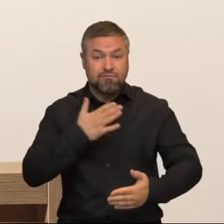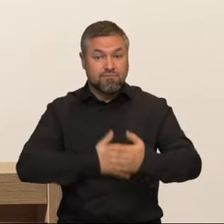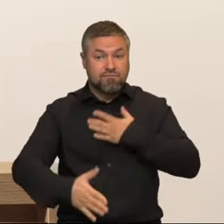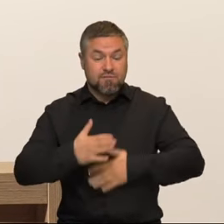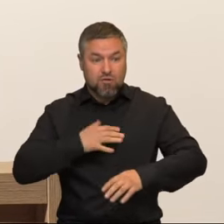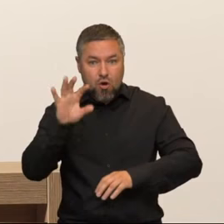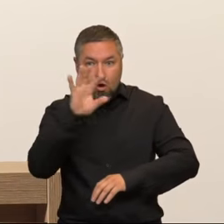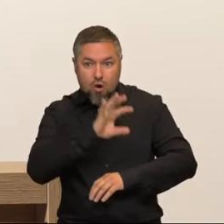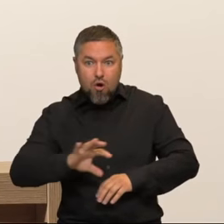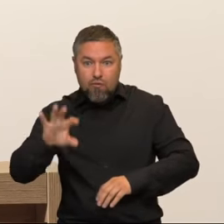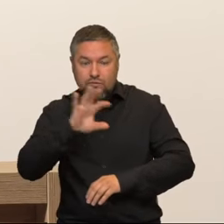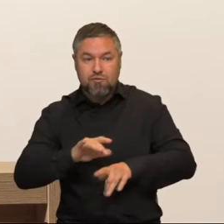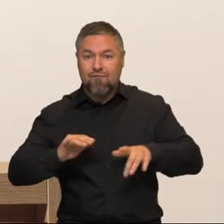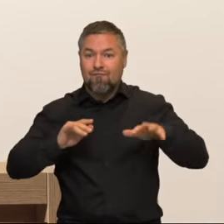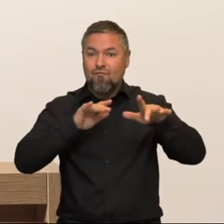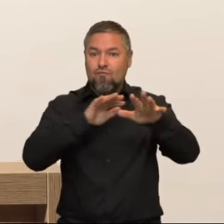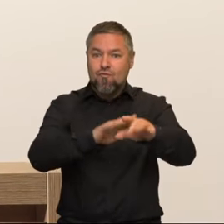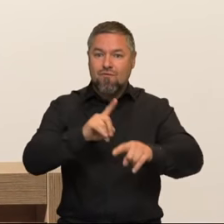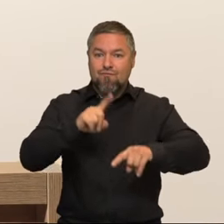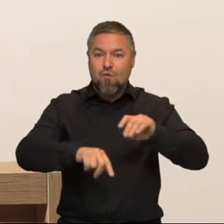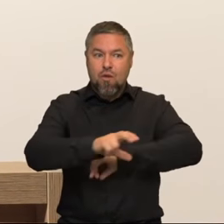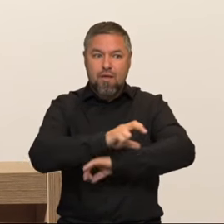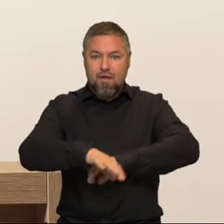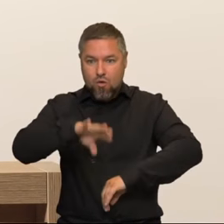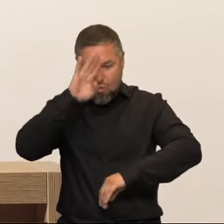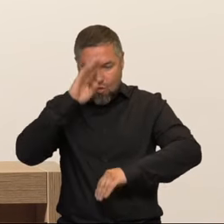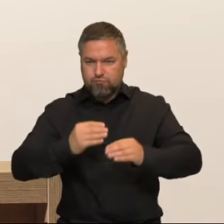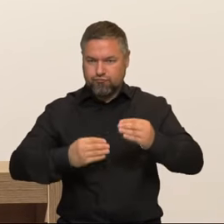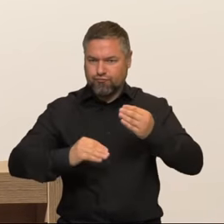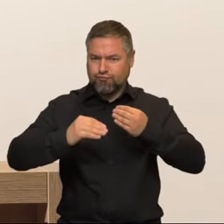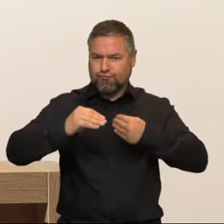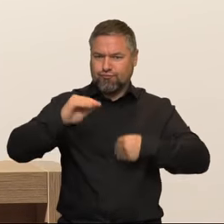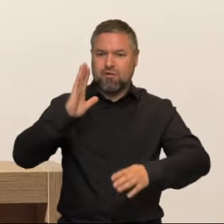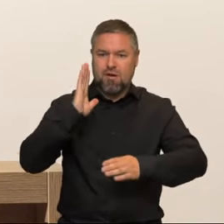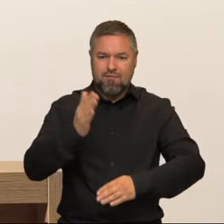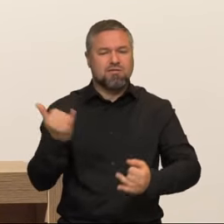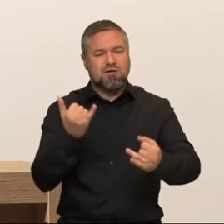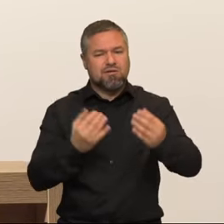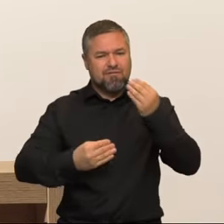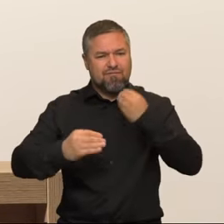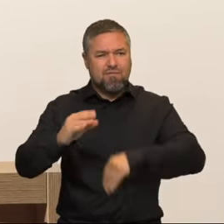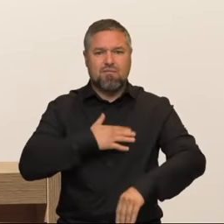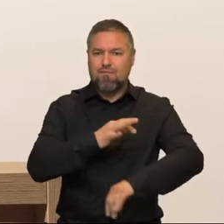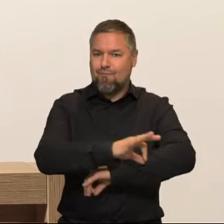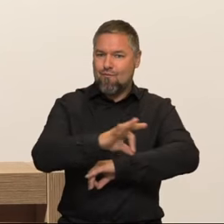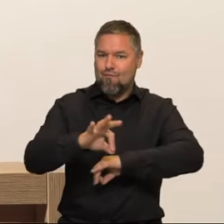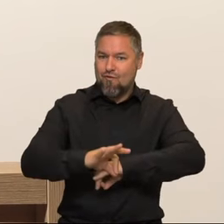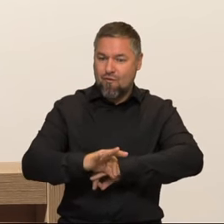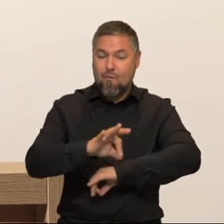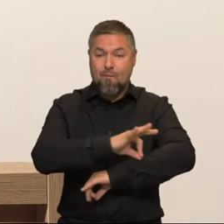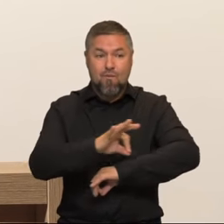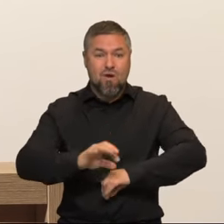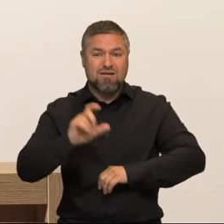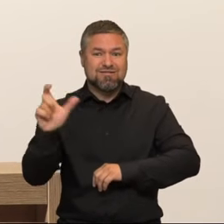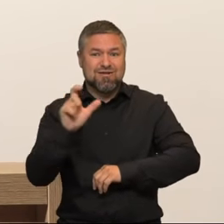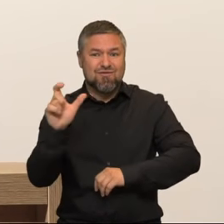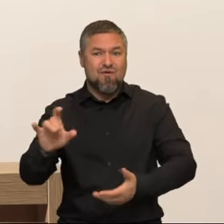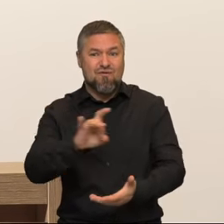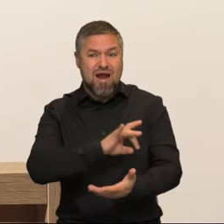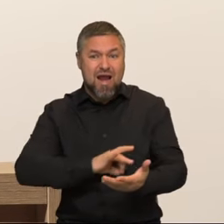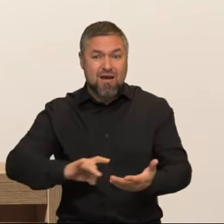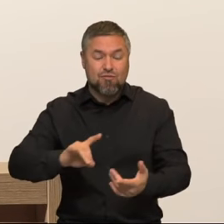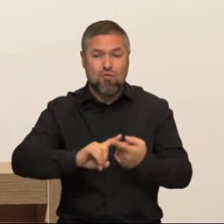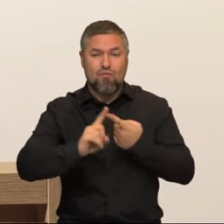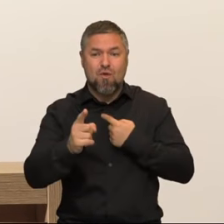radością obserwuję, że oddziaływanie społeczne Politechniki Łódzkiej rośnie i będzie rosło wraz z kolejnymi projektami. Projekt Cyfrowa Gmina